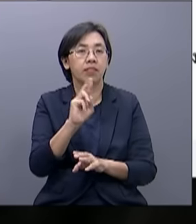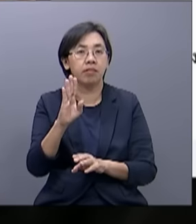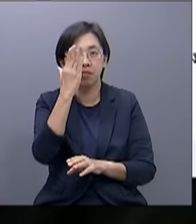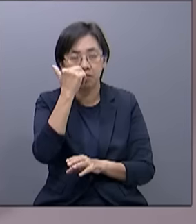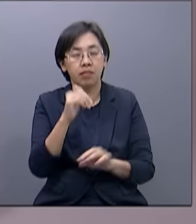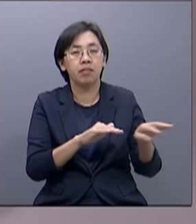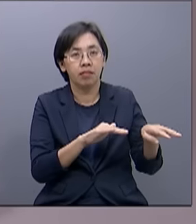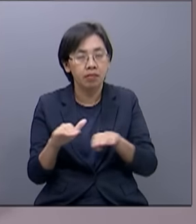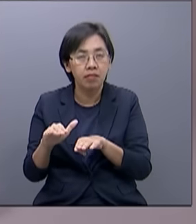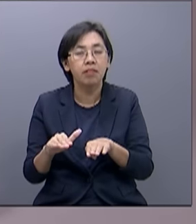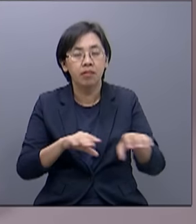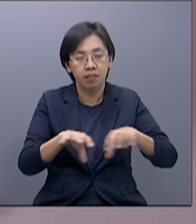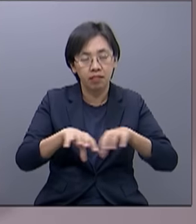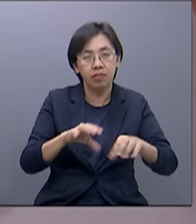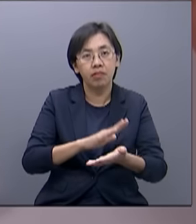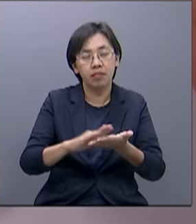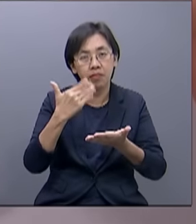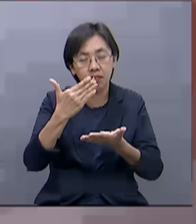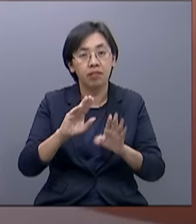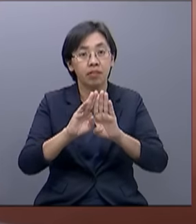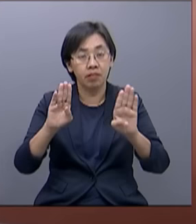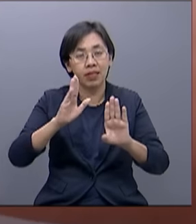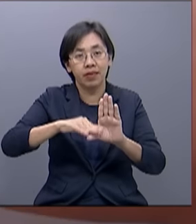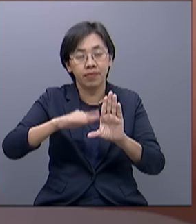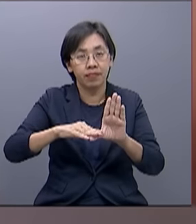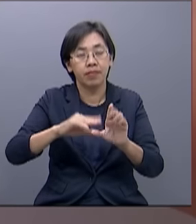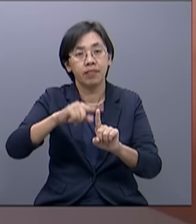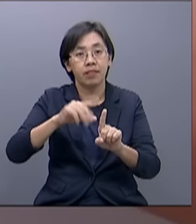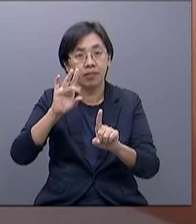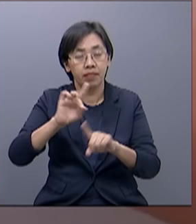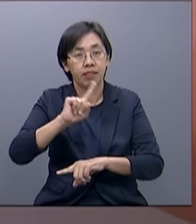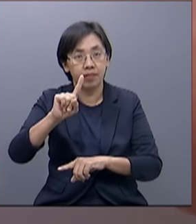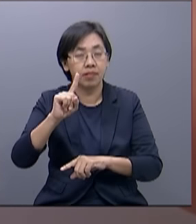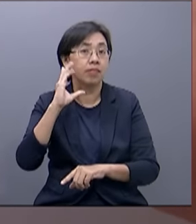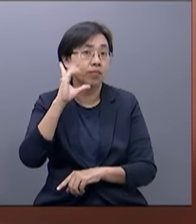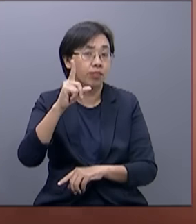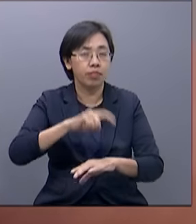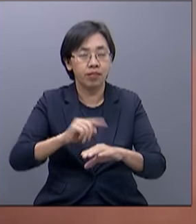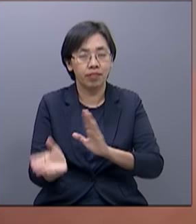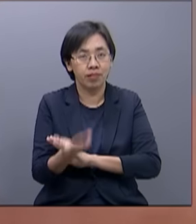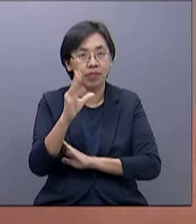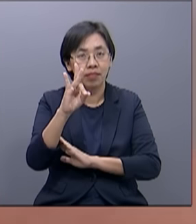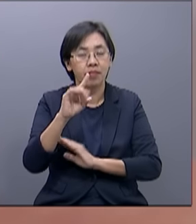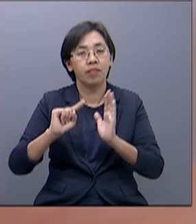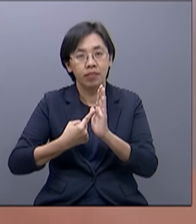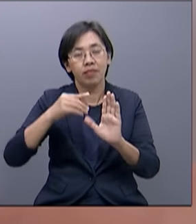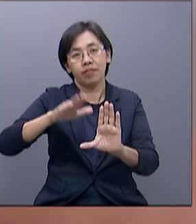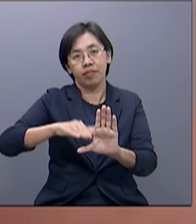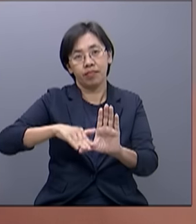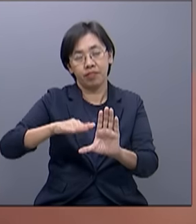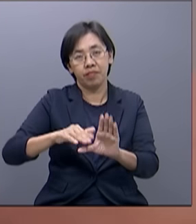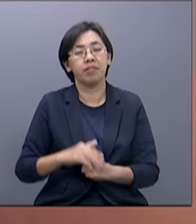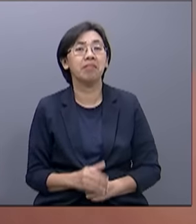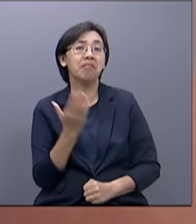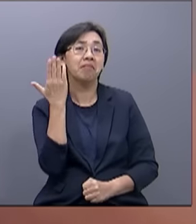พื้นที่ระบบก่อนก่อนที่จะเปิดระบบลงทะเบียนในวันที่ 1สิงหาคมคือวันพรุ่งนี้ในเวลา 8:00นเป็นต้นไปจากเดิมเนี่ย